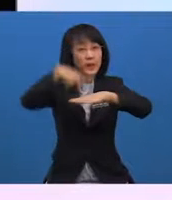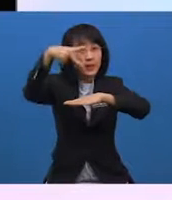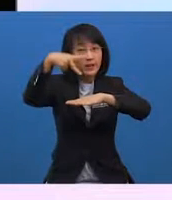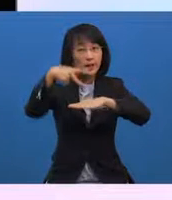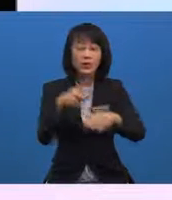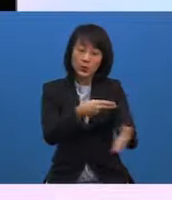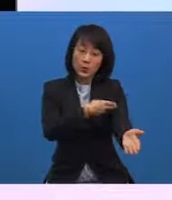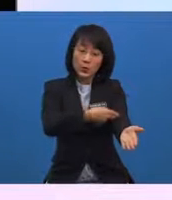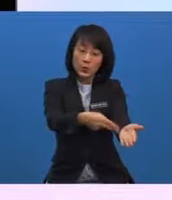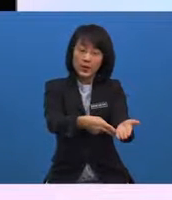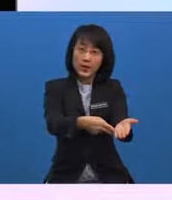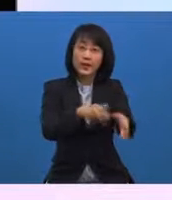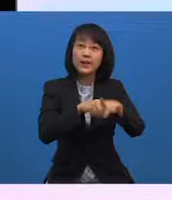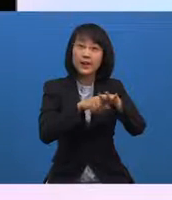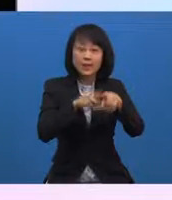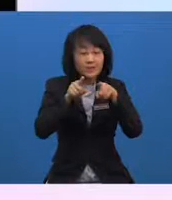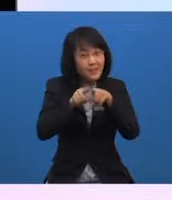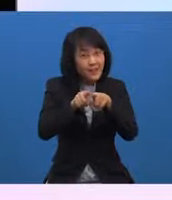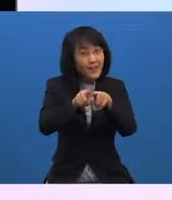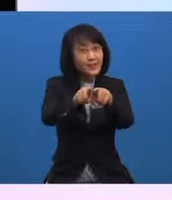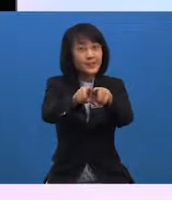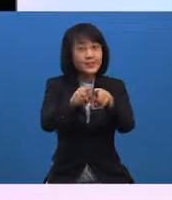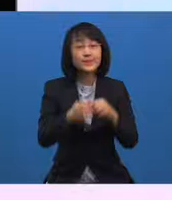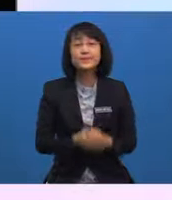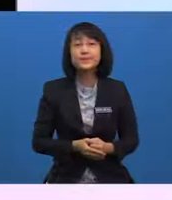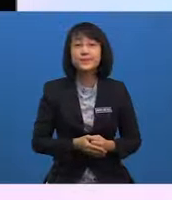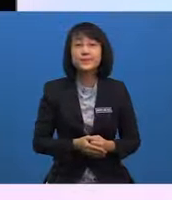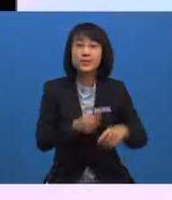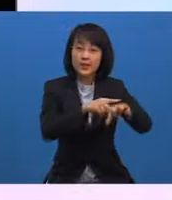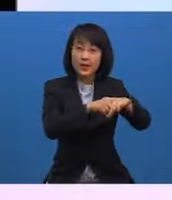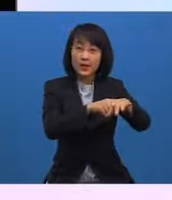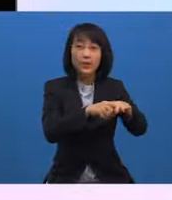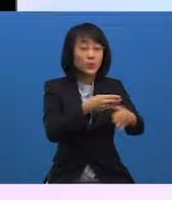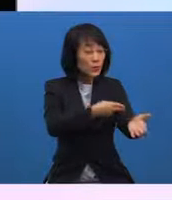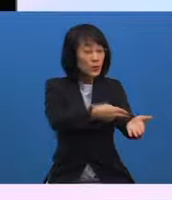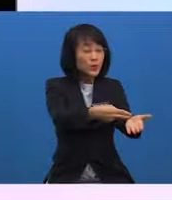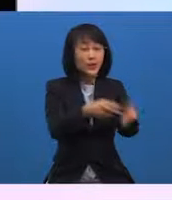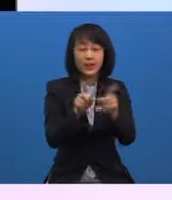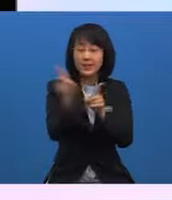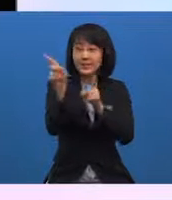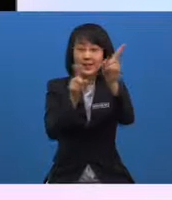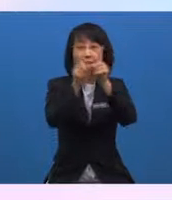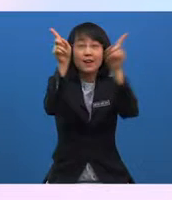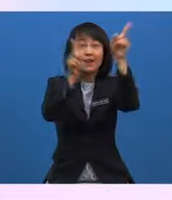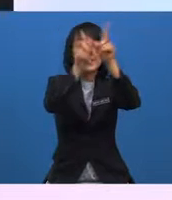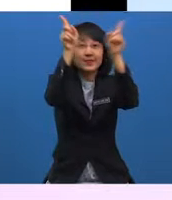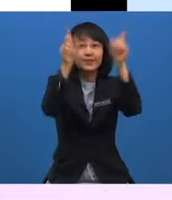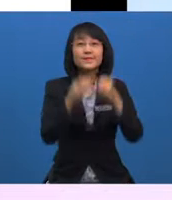urat daun selari. Daun urat jejala mempunyai alir seperti